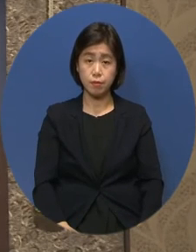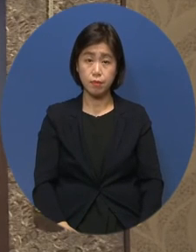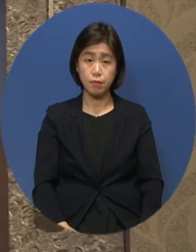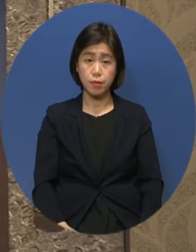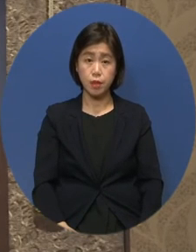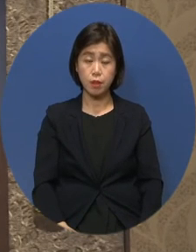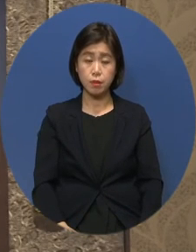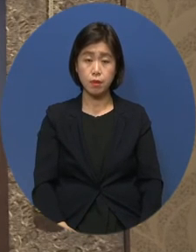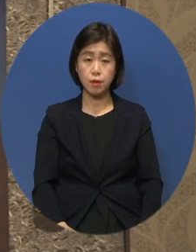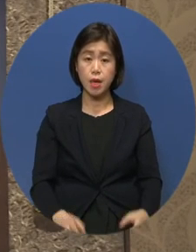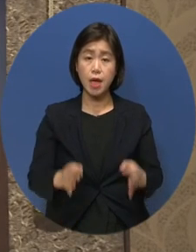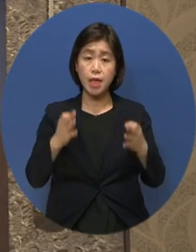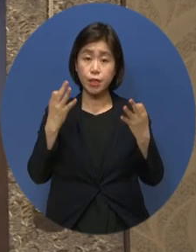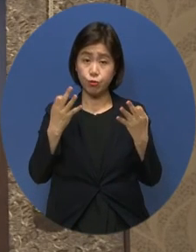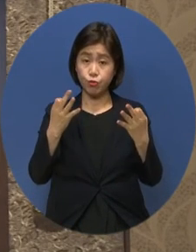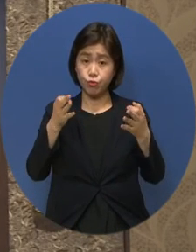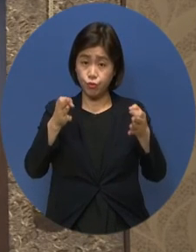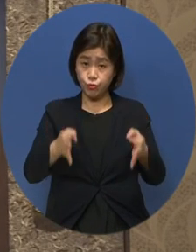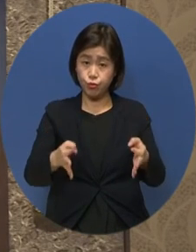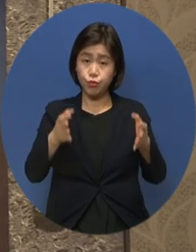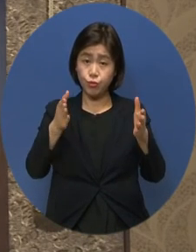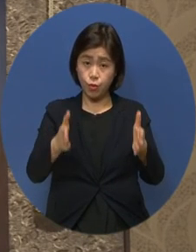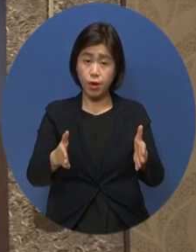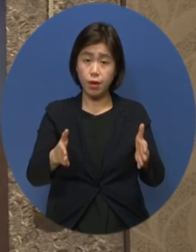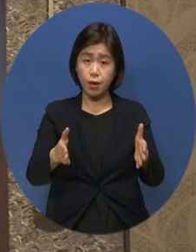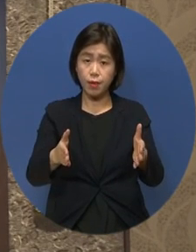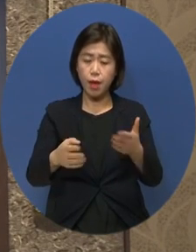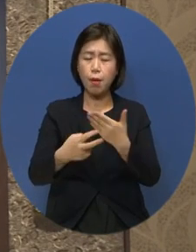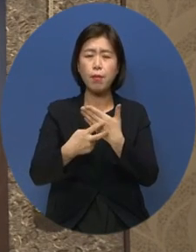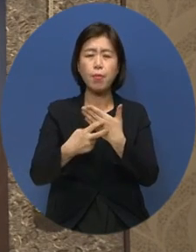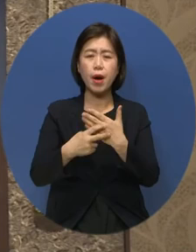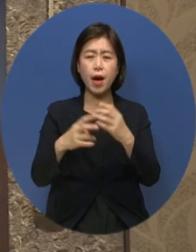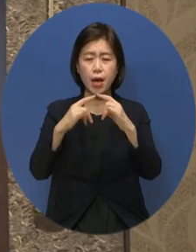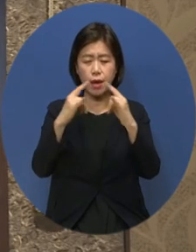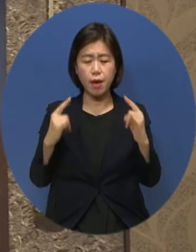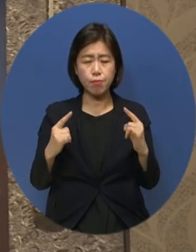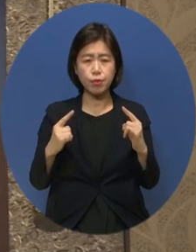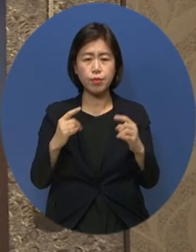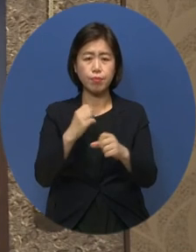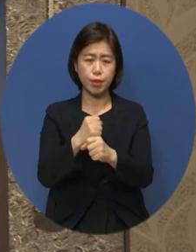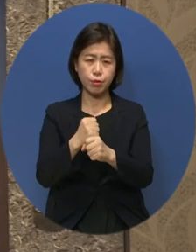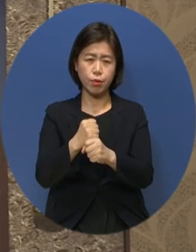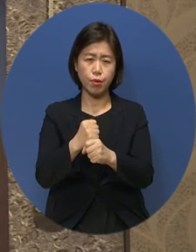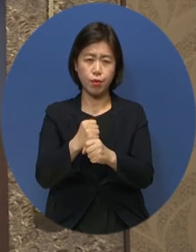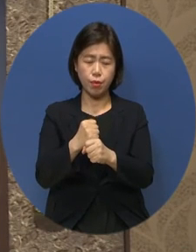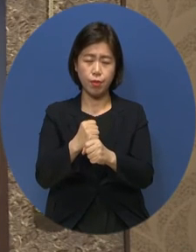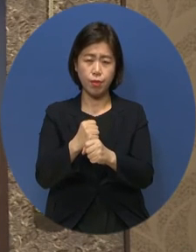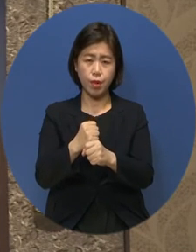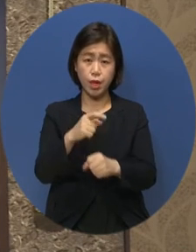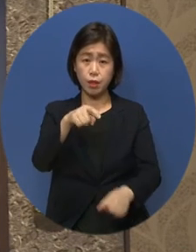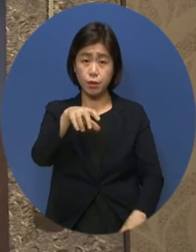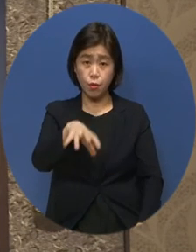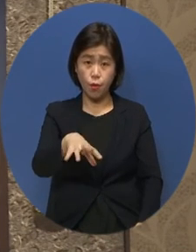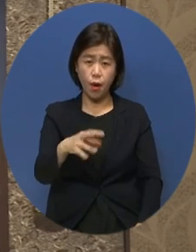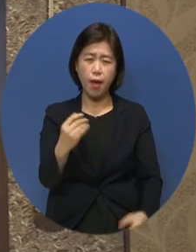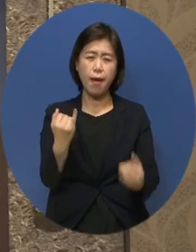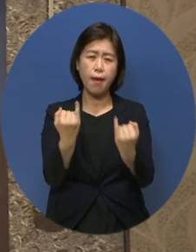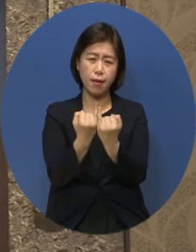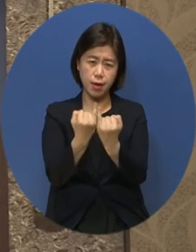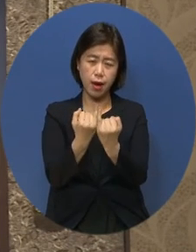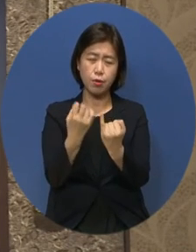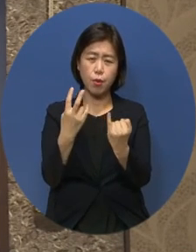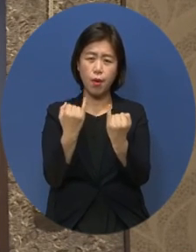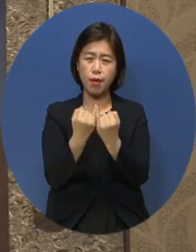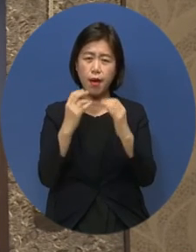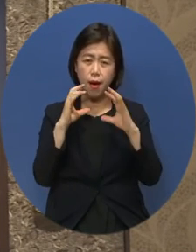메디컬 캠퍼를 꾸리고 2주 동안 그의 대부분 여성들과 어린이 덜 위주로 그렇게 3